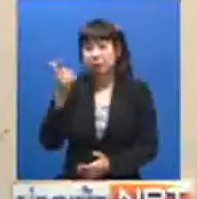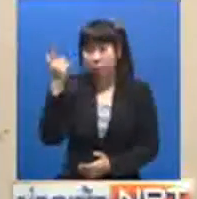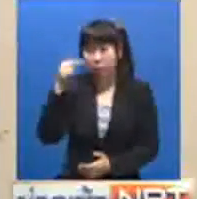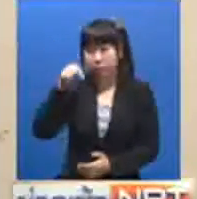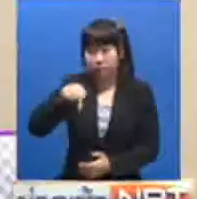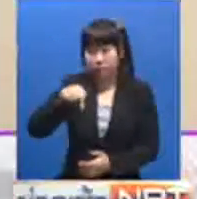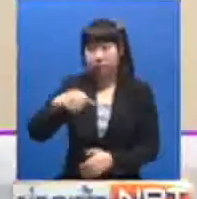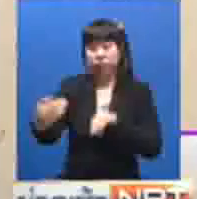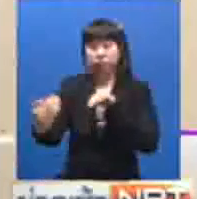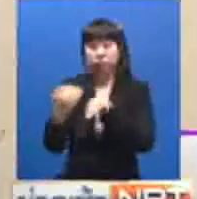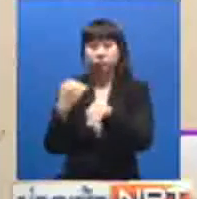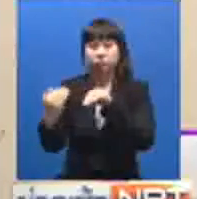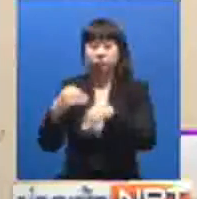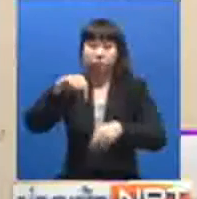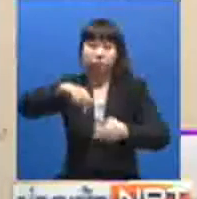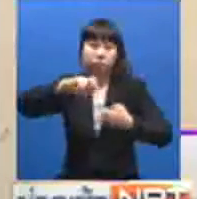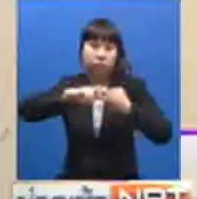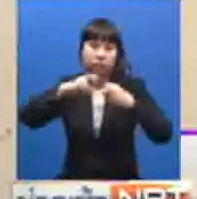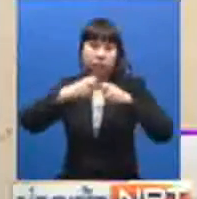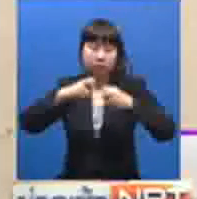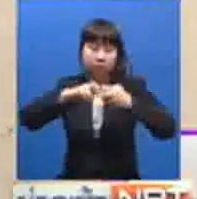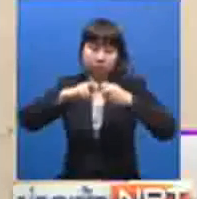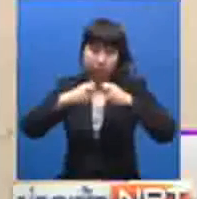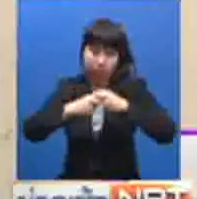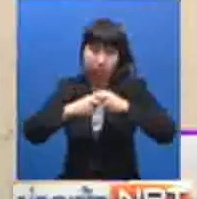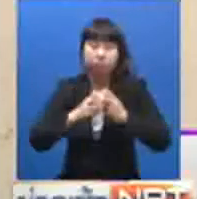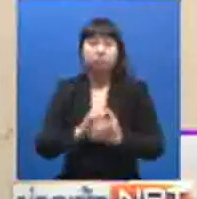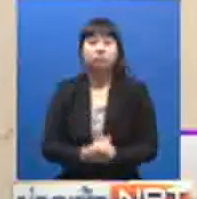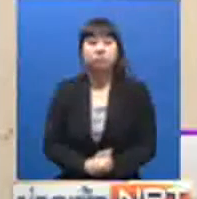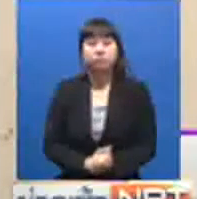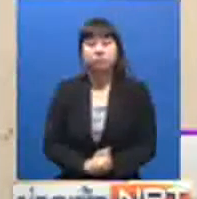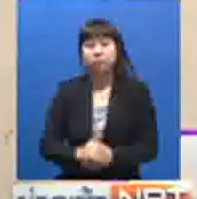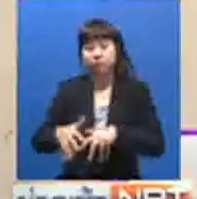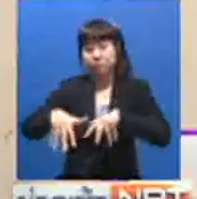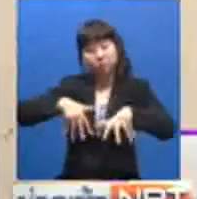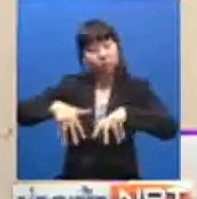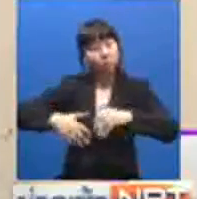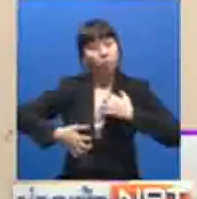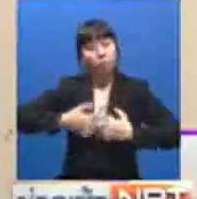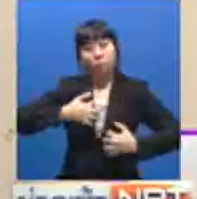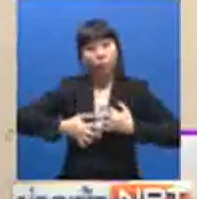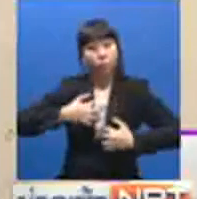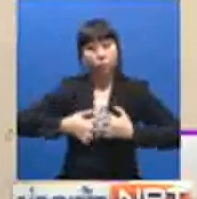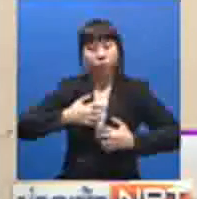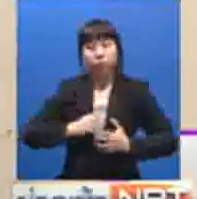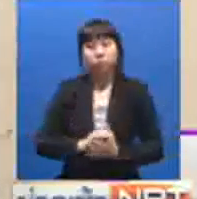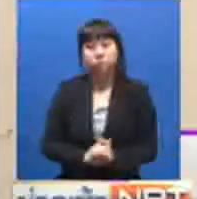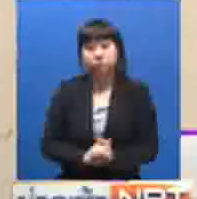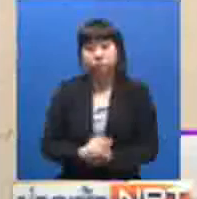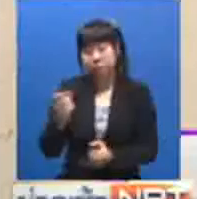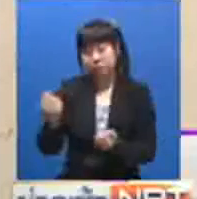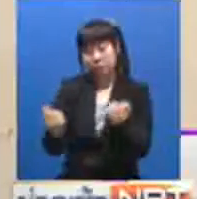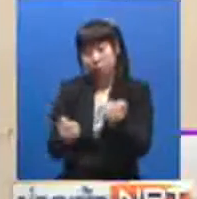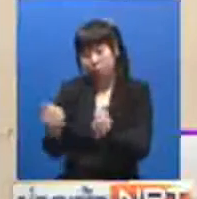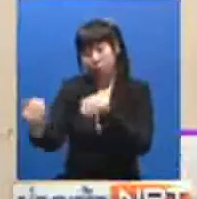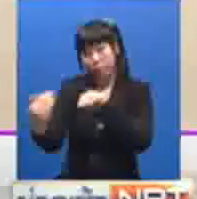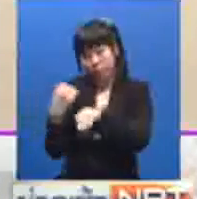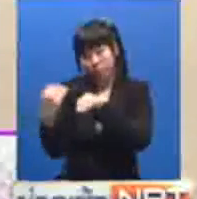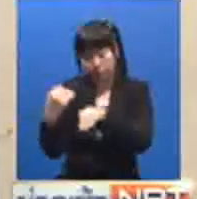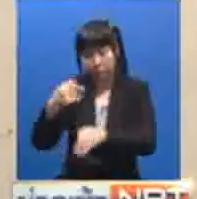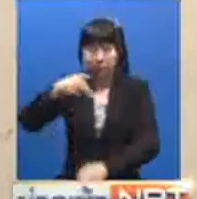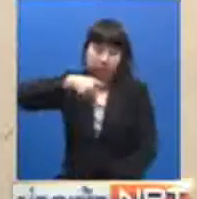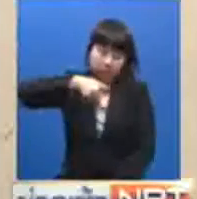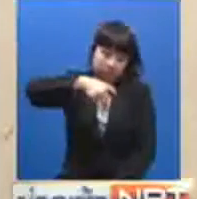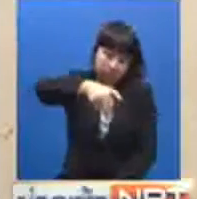ทำให้เกิดปัญหาประชาชนนะครับได้รับความเดือดร้อนมากจากการใช้รถใช้ถนนจากเดินทางเท้